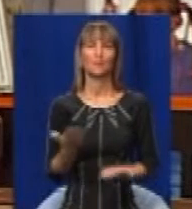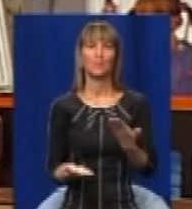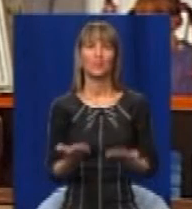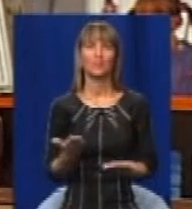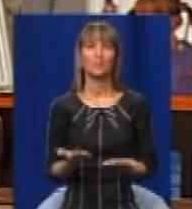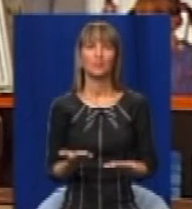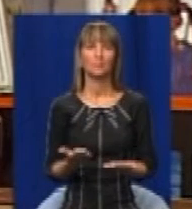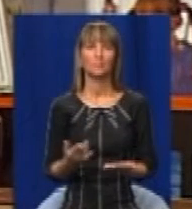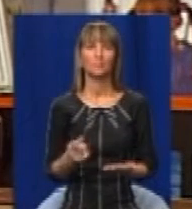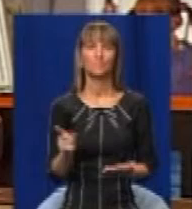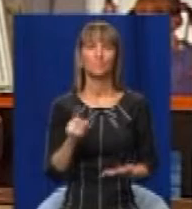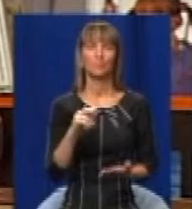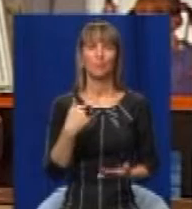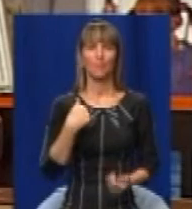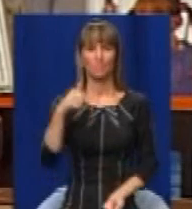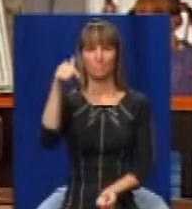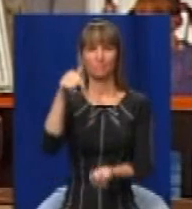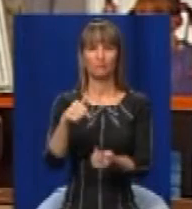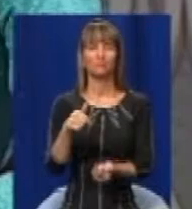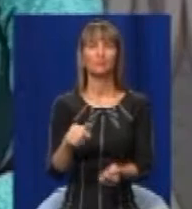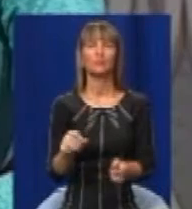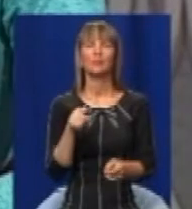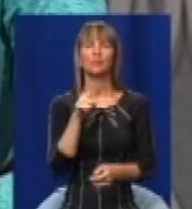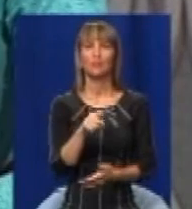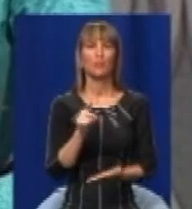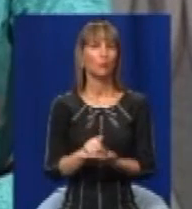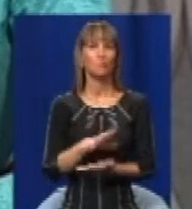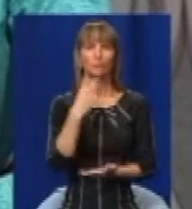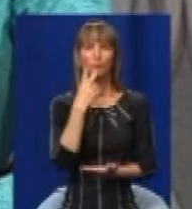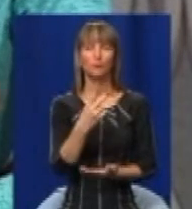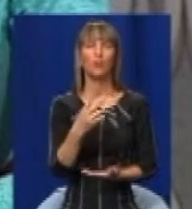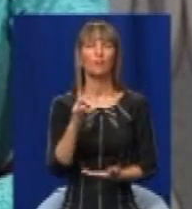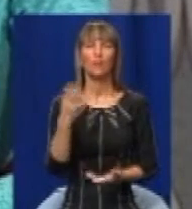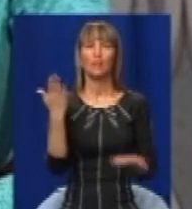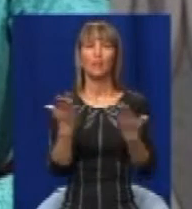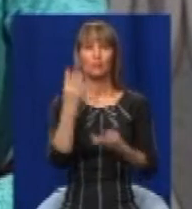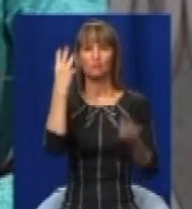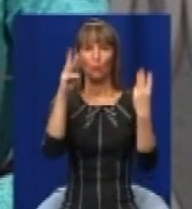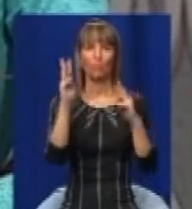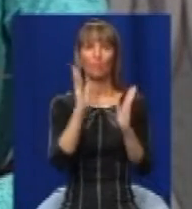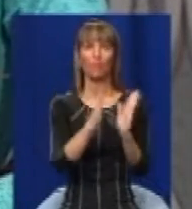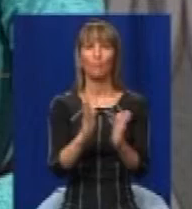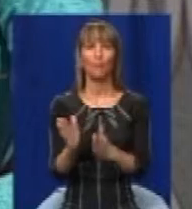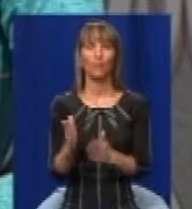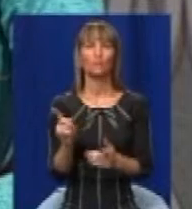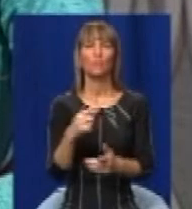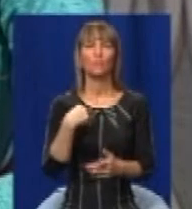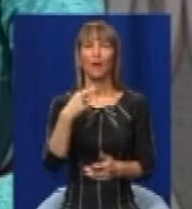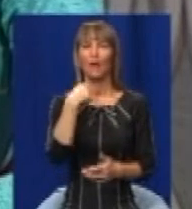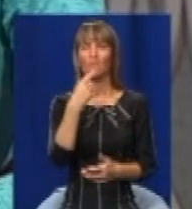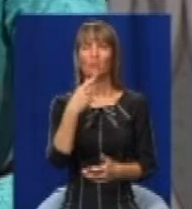якщо, ну, і щоб воно мені підійшло. Так, тобто ти не обов'язково дивишся на якісь певні тренди, де що нам говорить, нав'язує